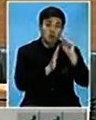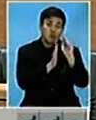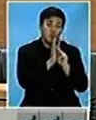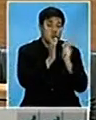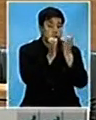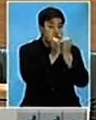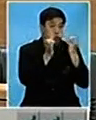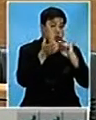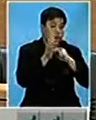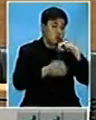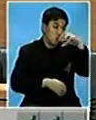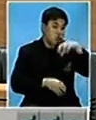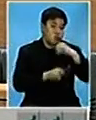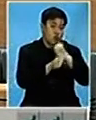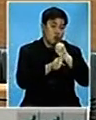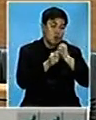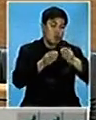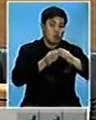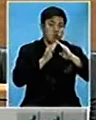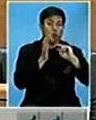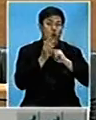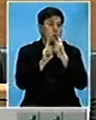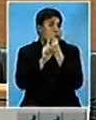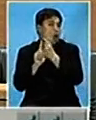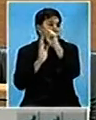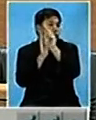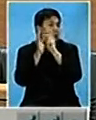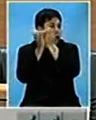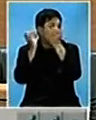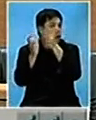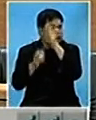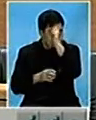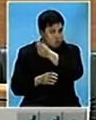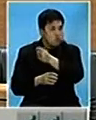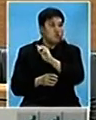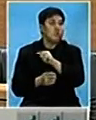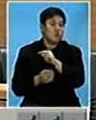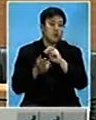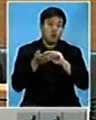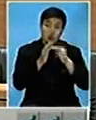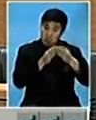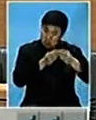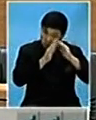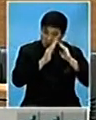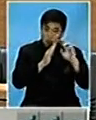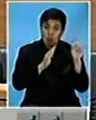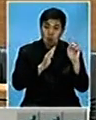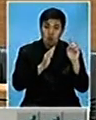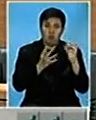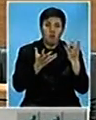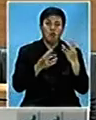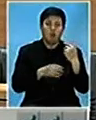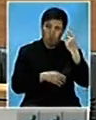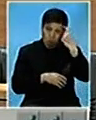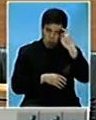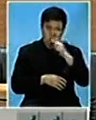ไกหรือองค์กรที่ตั้งขึ้นเพราะรัฐธรรมนูญกำหนดแต่ศาลรัฐธรรมนูญตั้งขึ้นเพราะจะต้อง